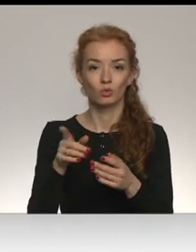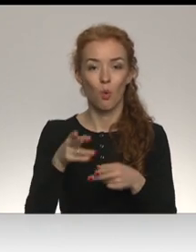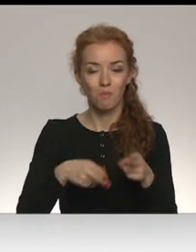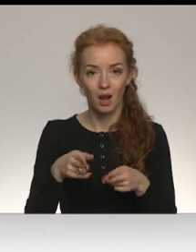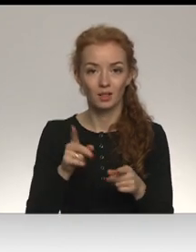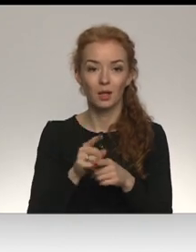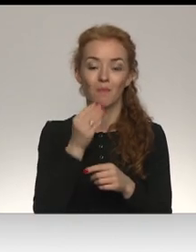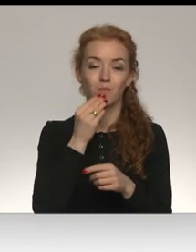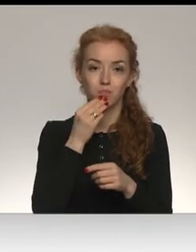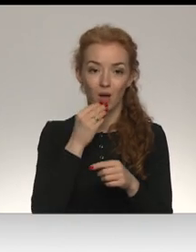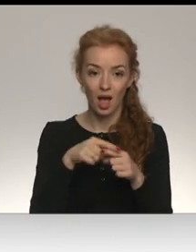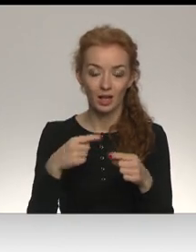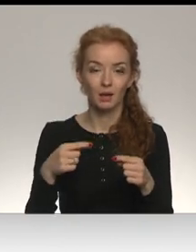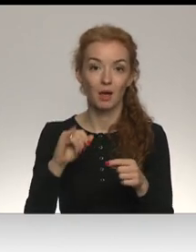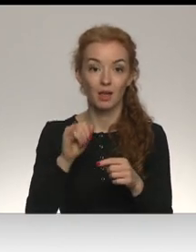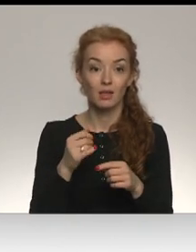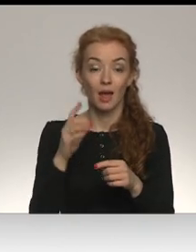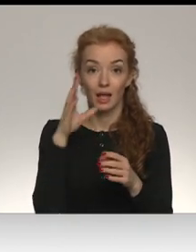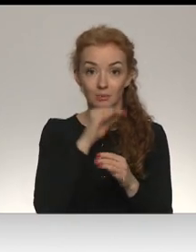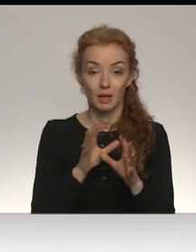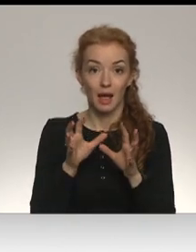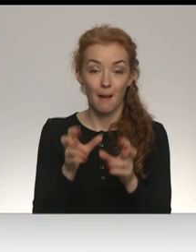barībai, ja glābējām to izdodas nopirkt, tiek